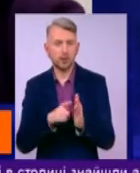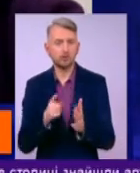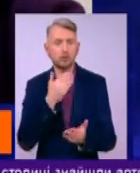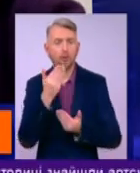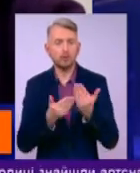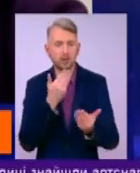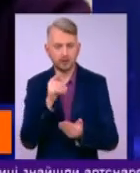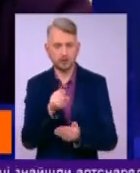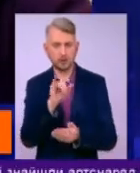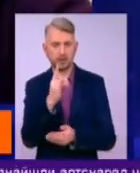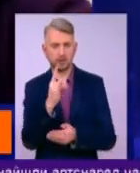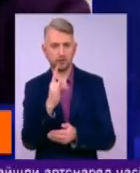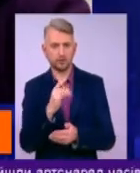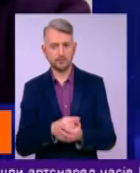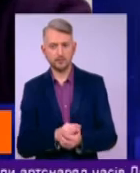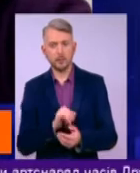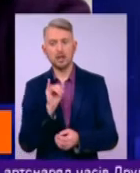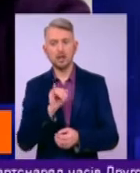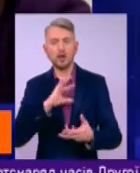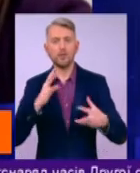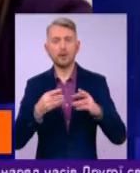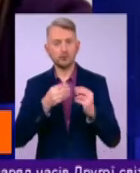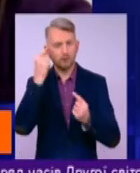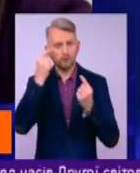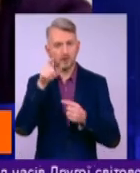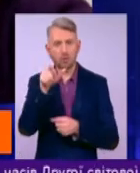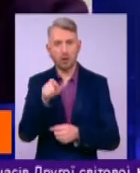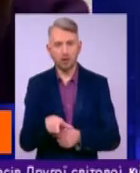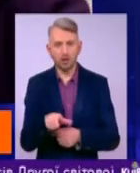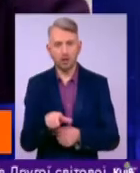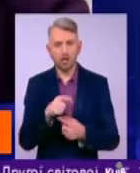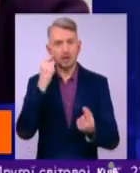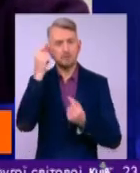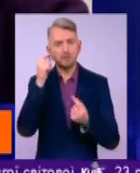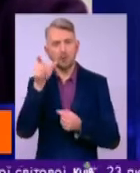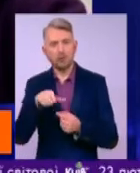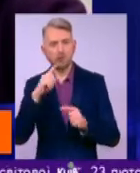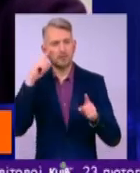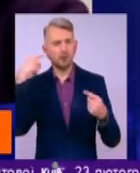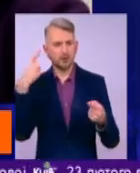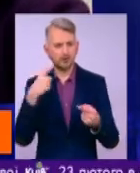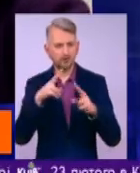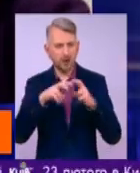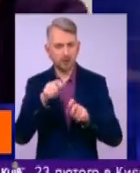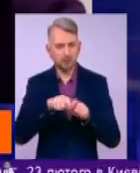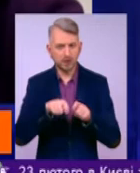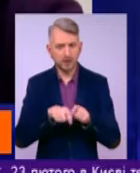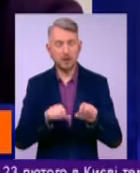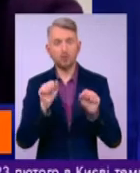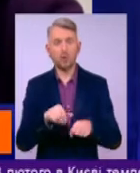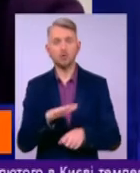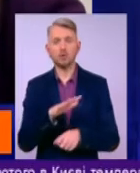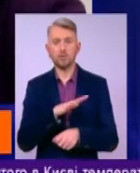цю дитину. І, в принципі, висновок психолога, тобто психолого-психіатрична експертиза, може